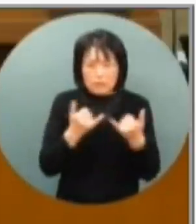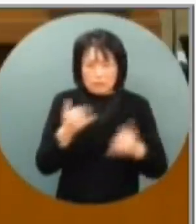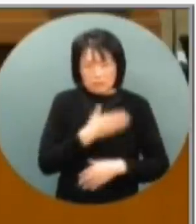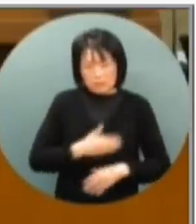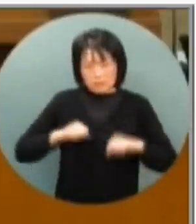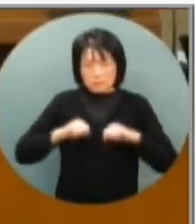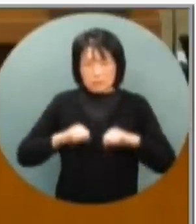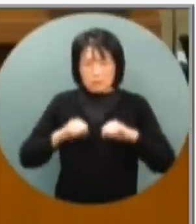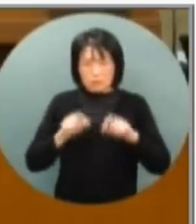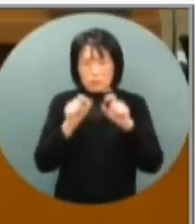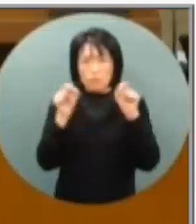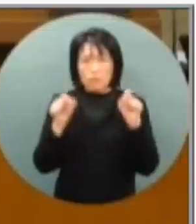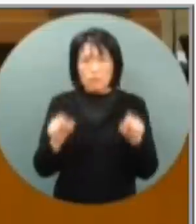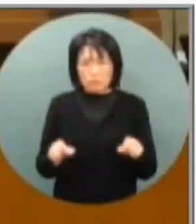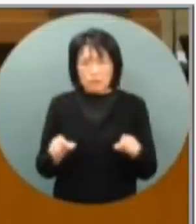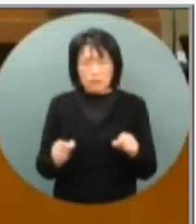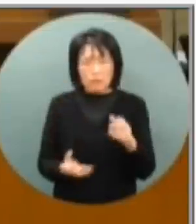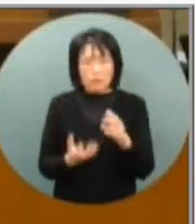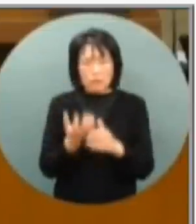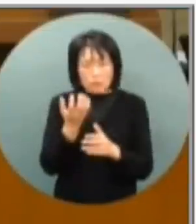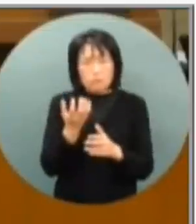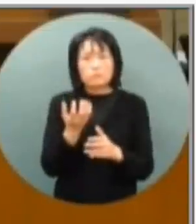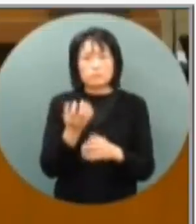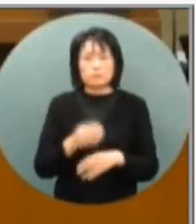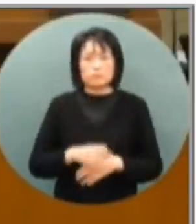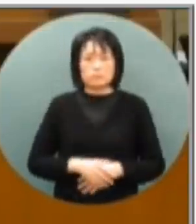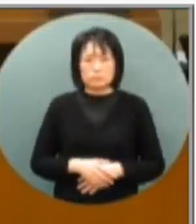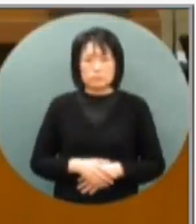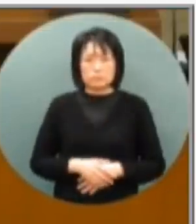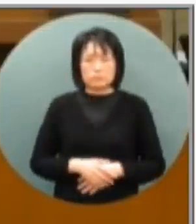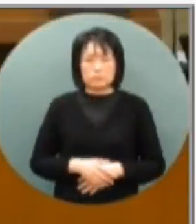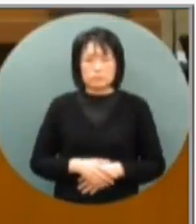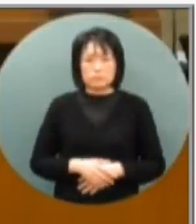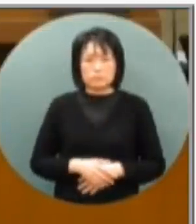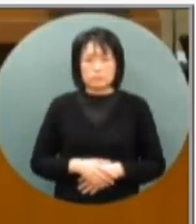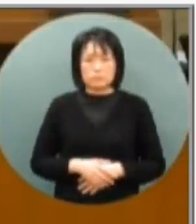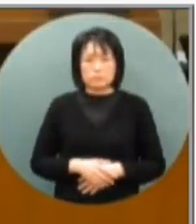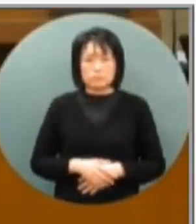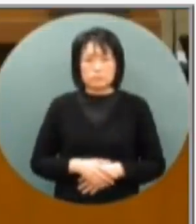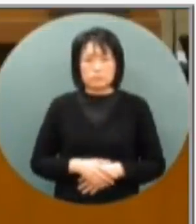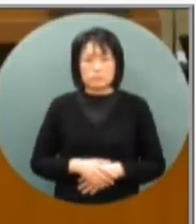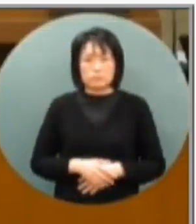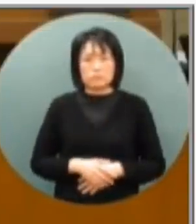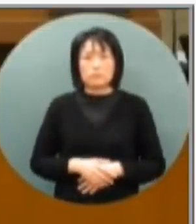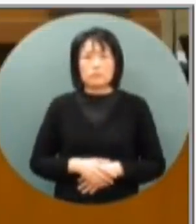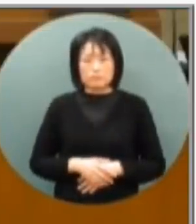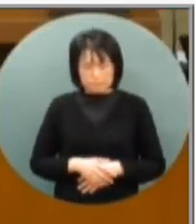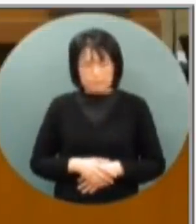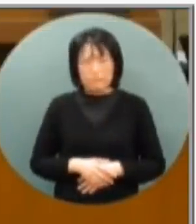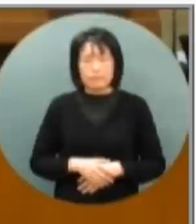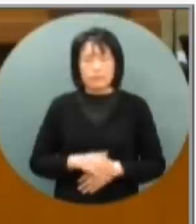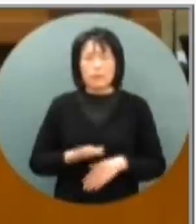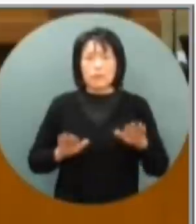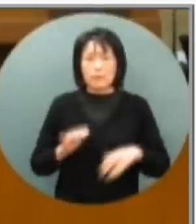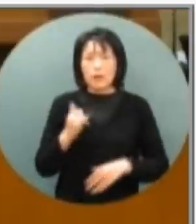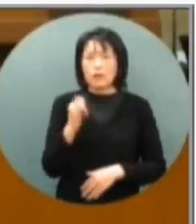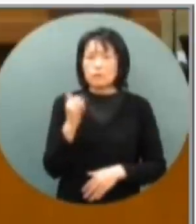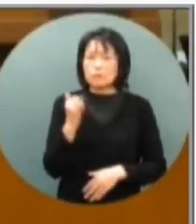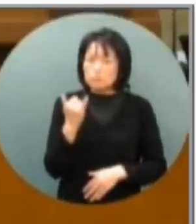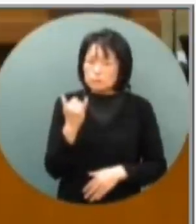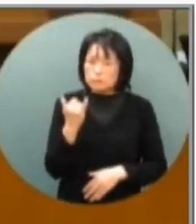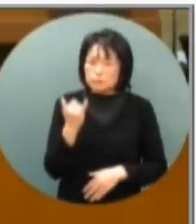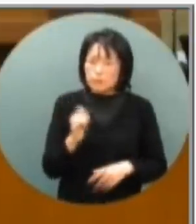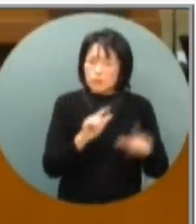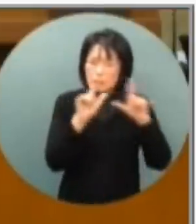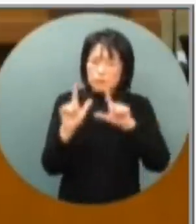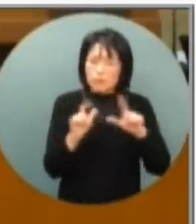問題があってはいかんなとか、当然あのご夫妻であの今あの余生を過ごされているということがあったりしますので、そういうご家